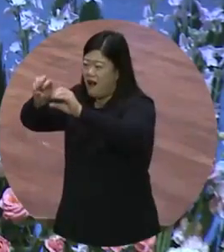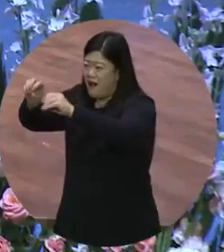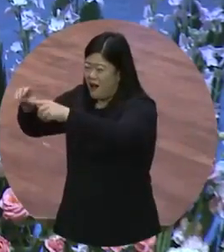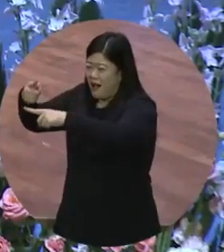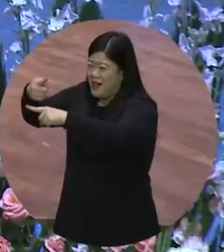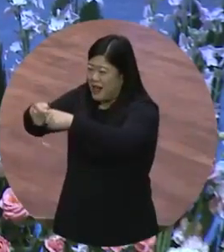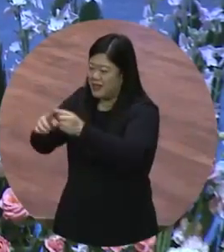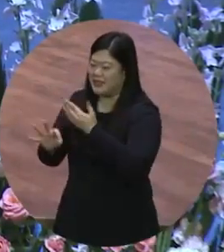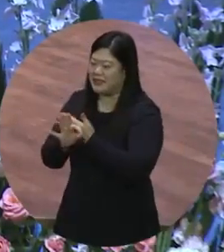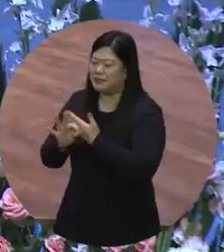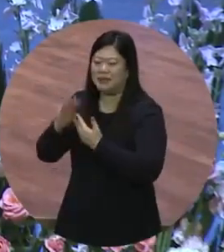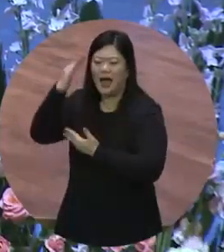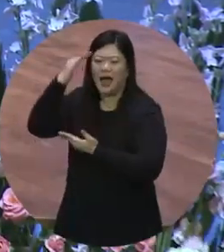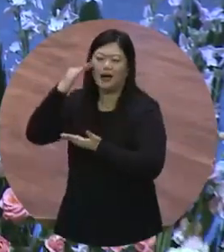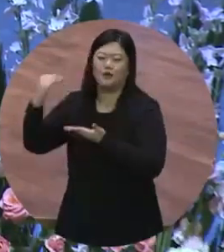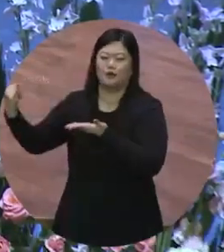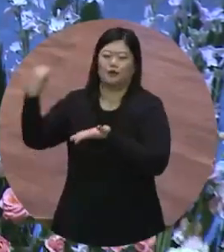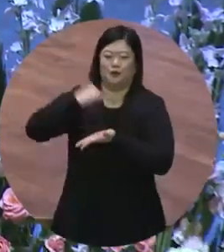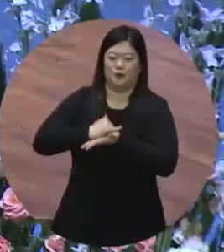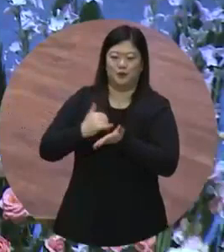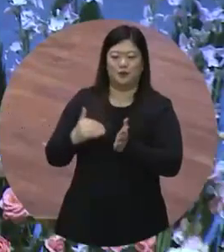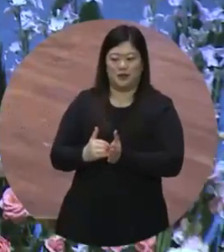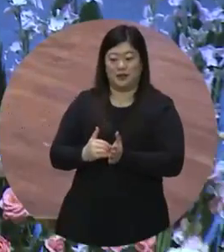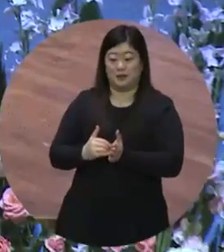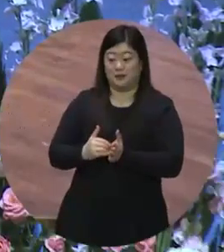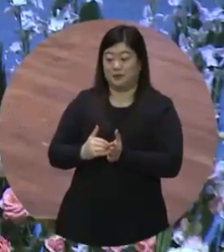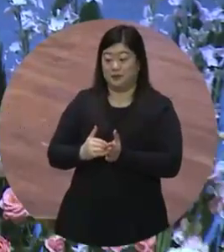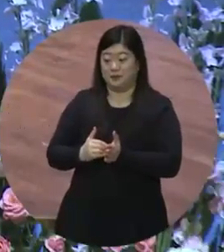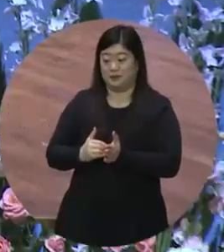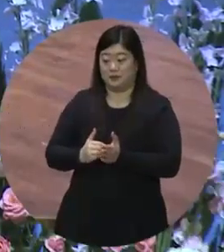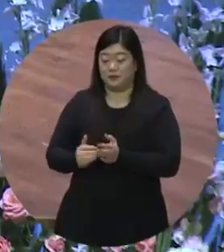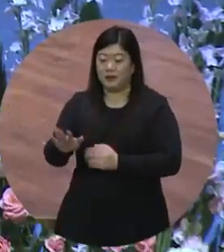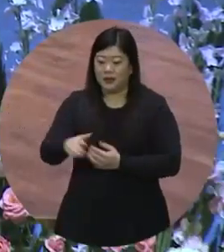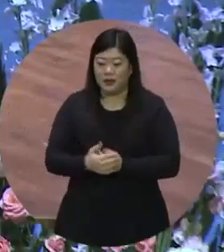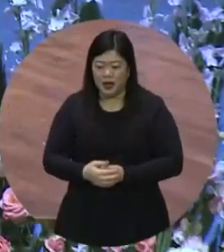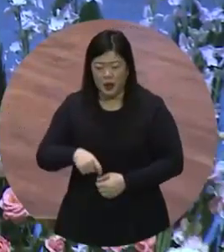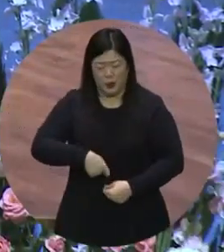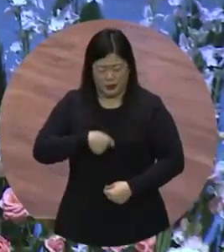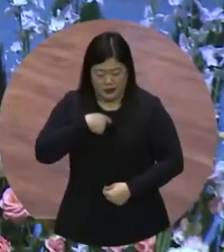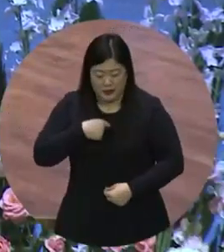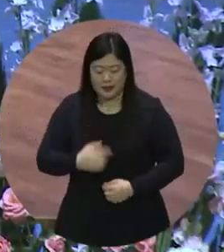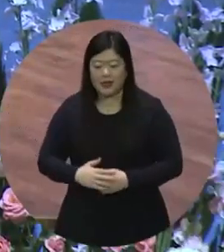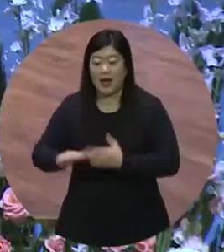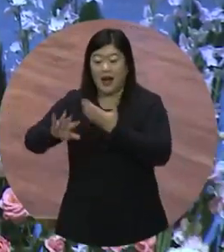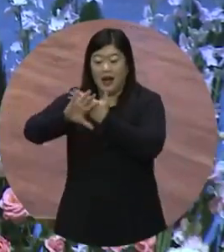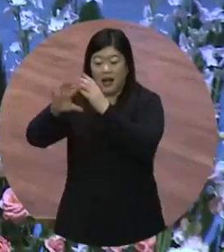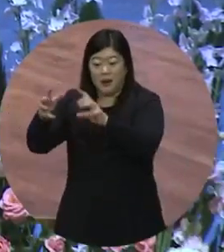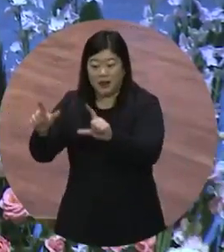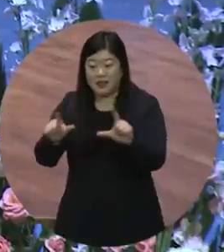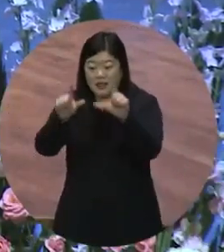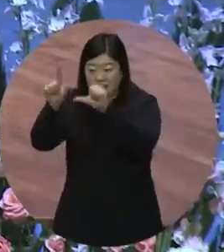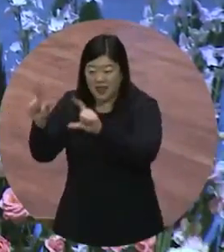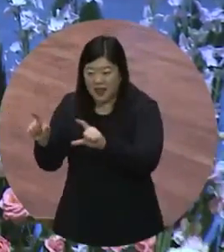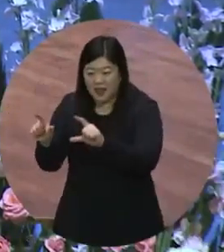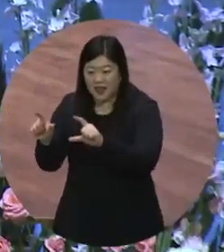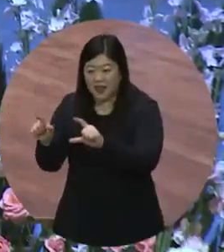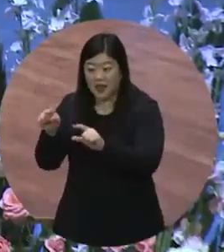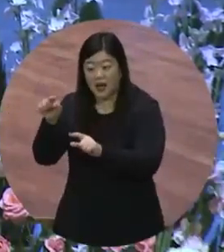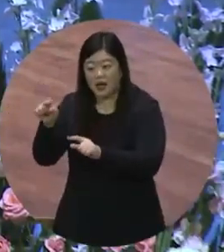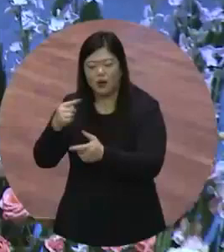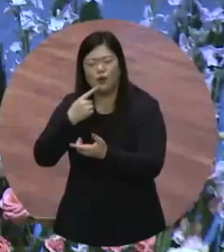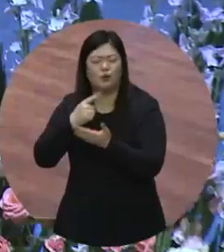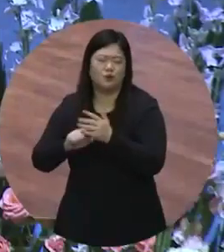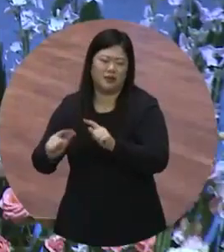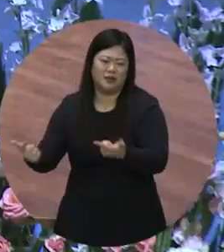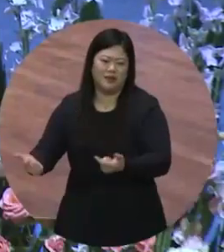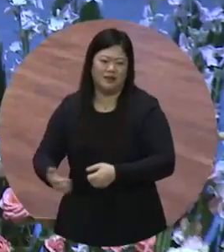살고 있어요. 해외 선교를 실현하는 삶. 사실은 해외에 산다. 해외에서 산다. 그 자체만